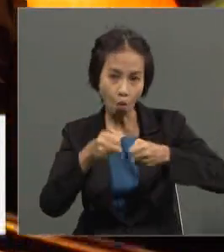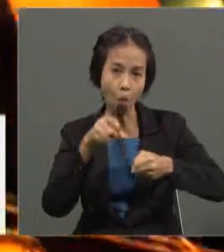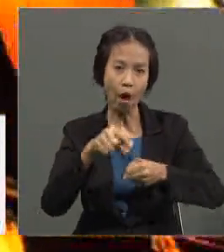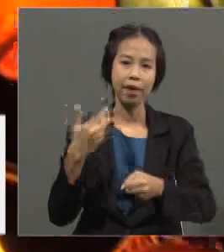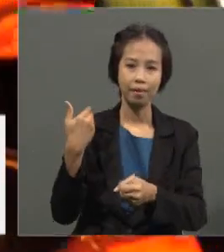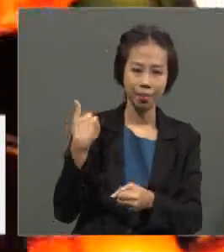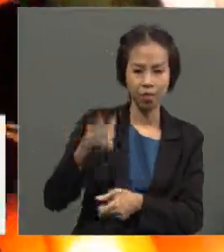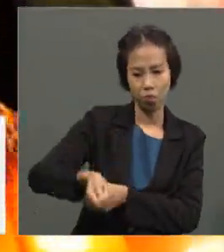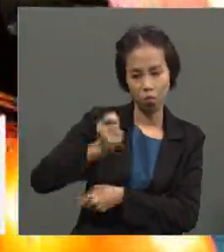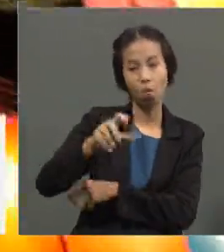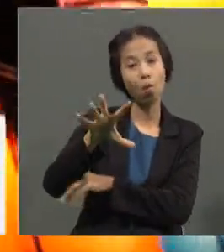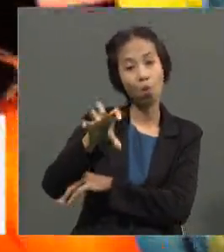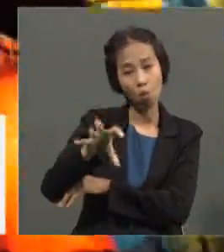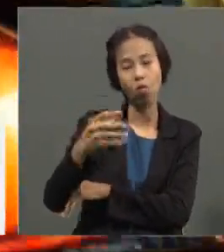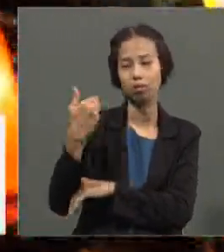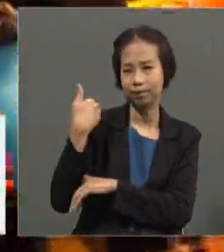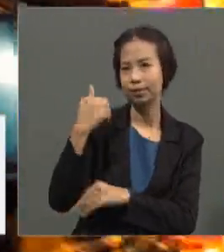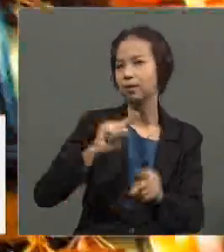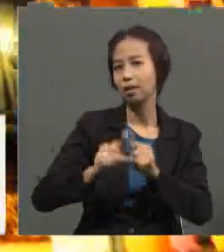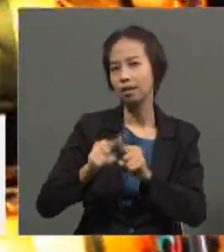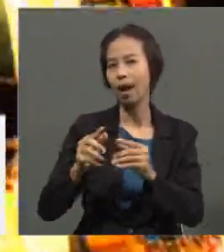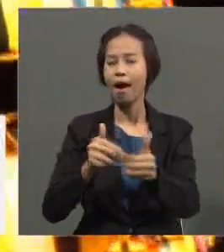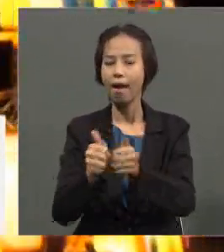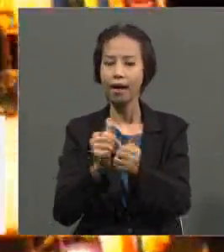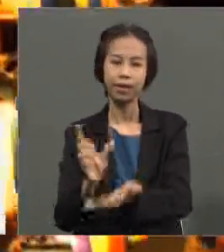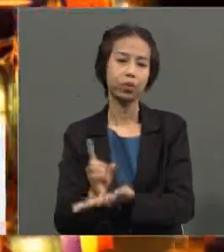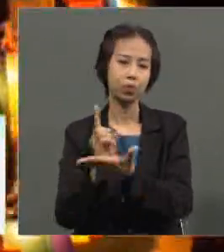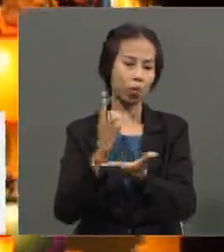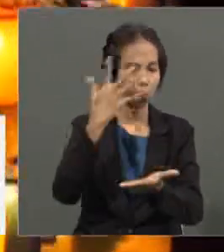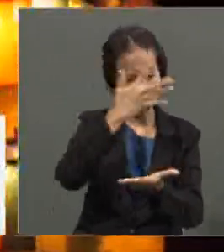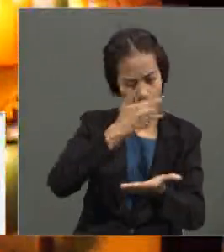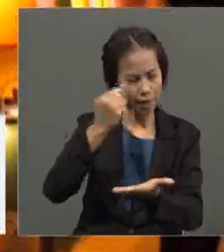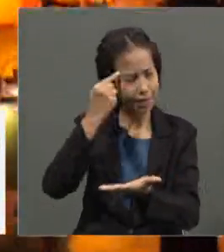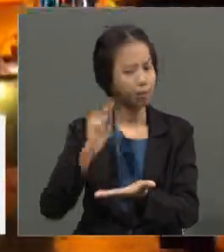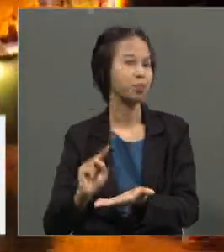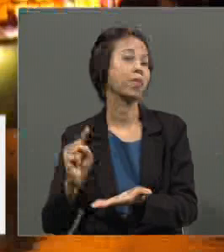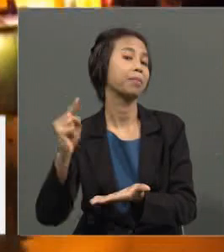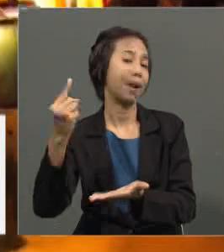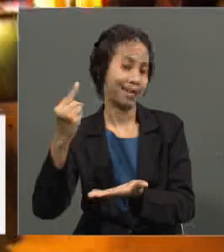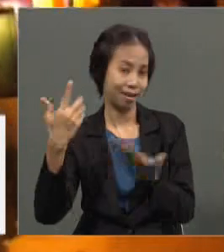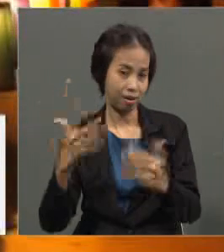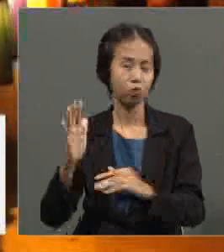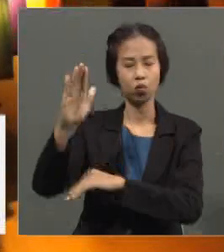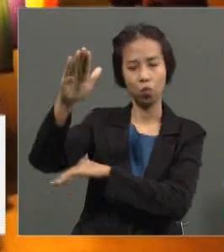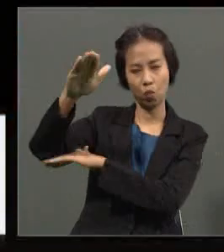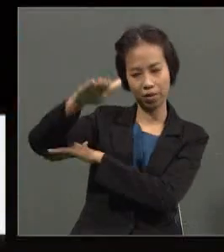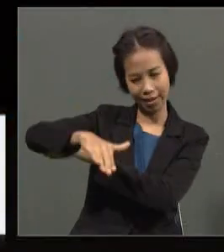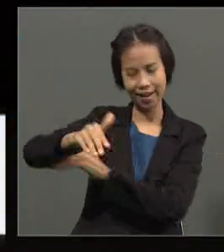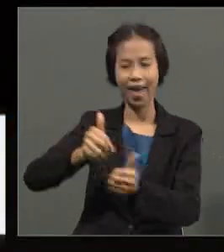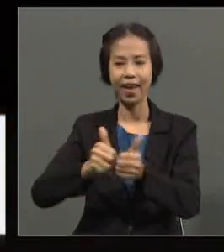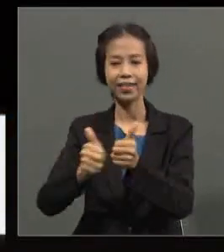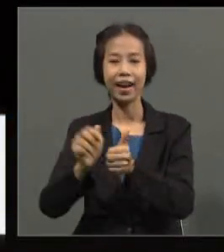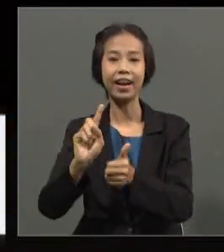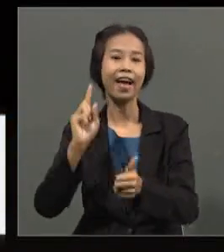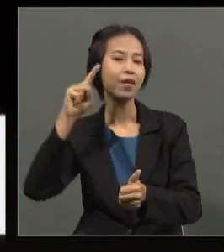ประดิษฐ์กระธงที่ประเภทมีทั้งประเภทสวยงามประเภทความคิดสร้างสรรค์ส่วนในช่วงเย็นครับมีกิจกรรมประกวดหนูน้อย